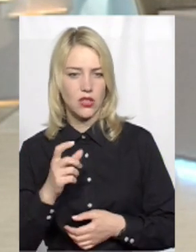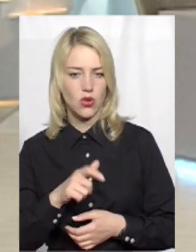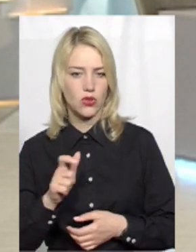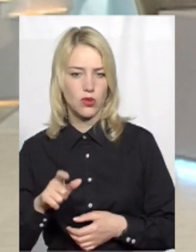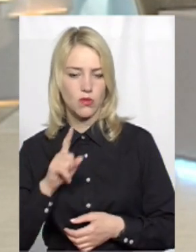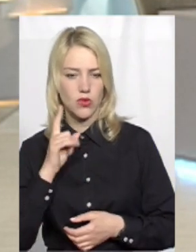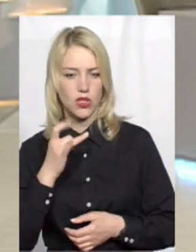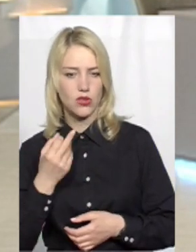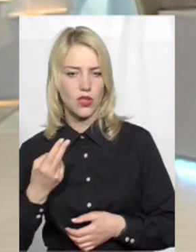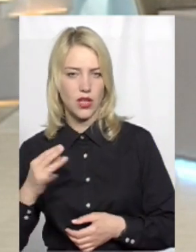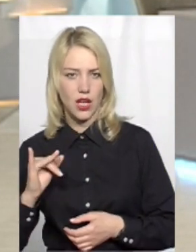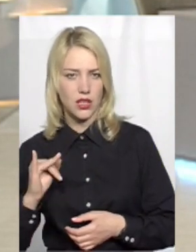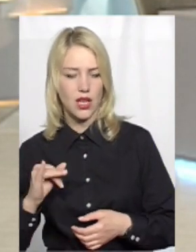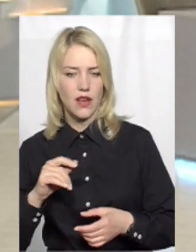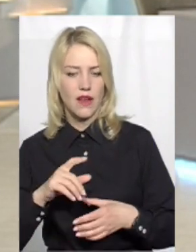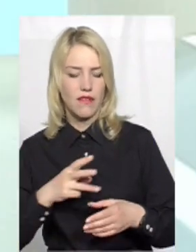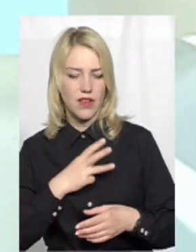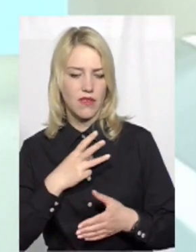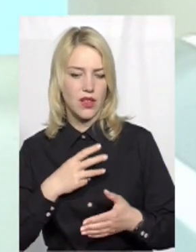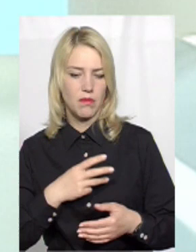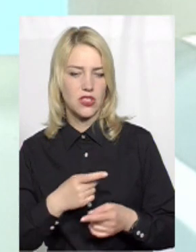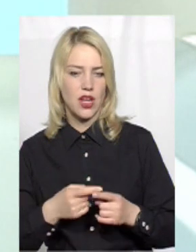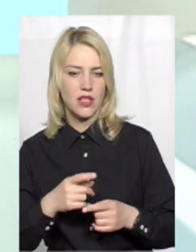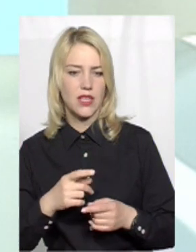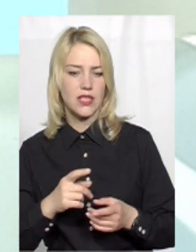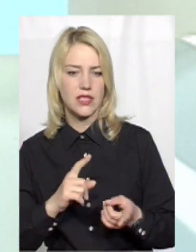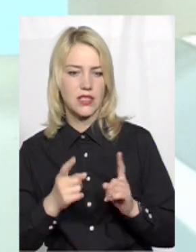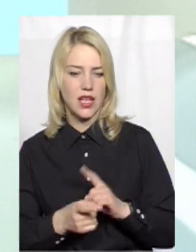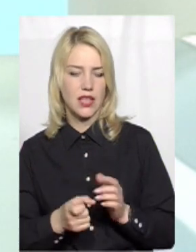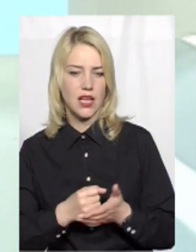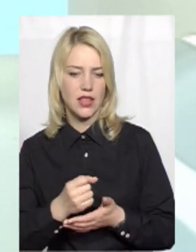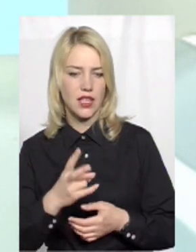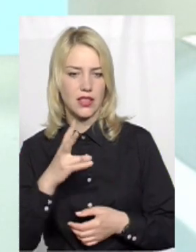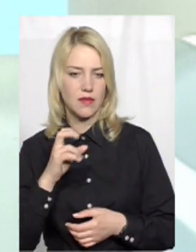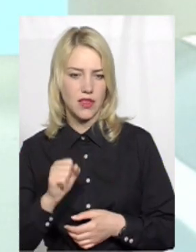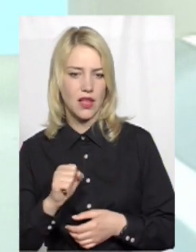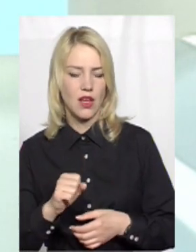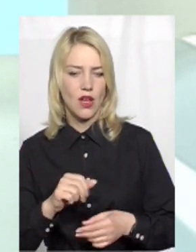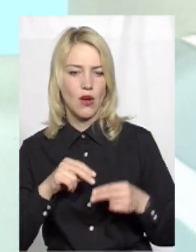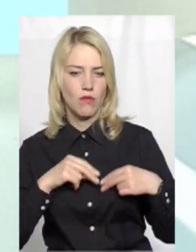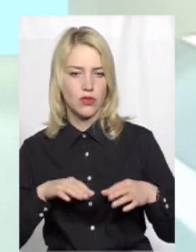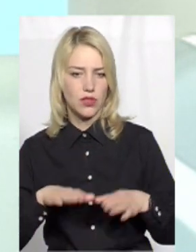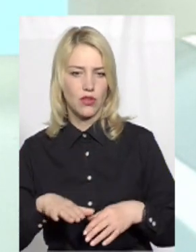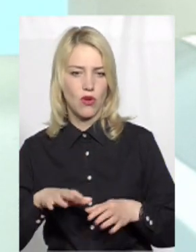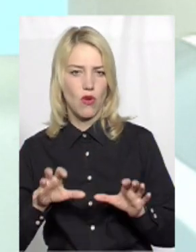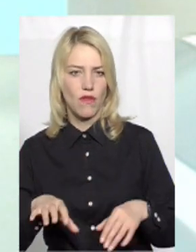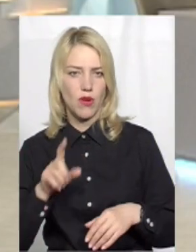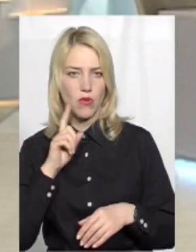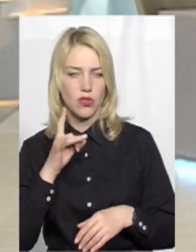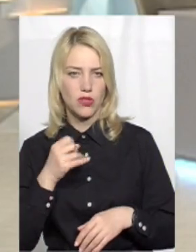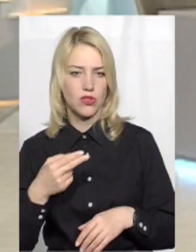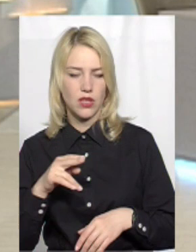три особи з молодіжної ради виявили бажання стати кандидатом на посаду голови молодіжної ради, а при